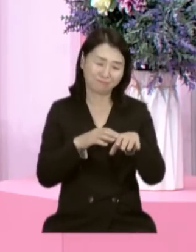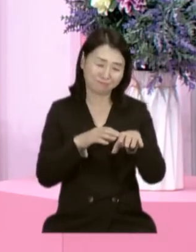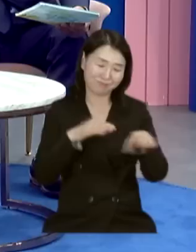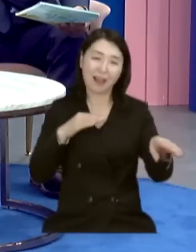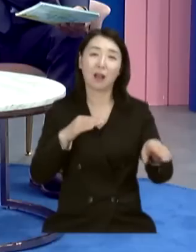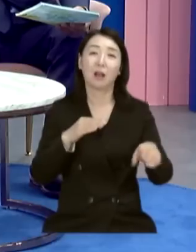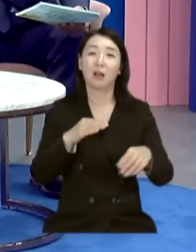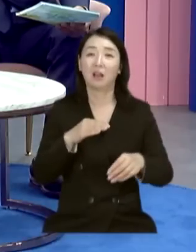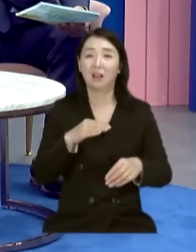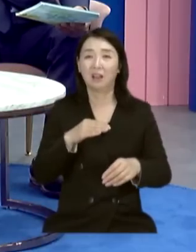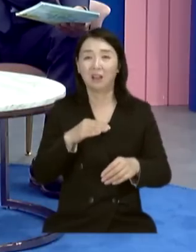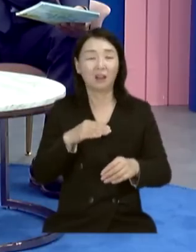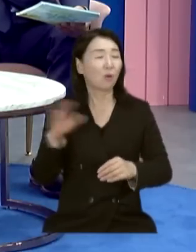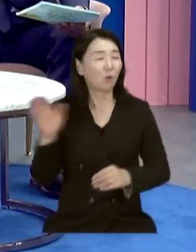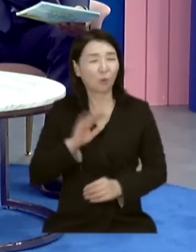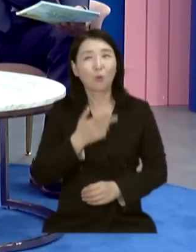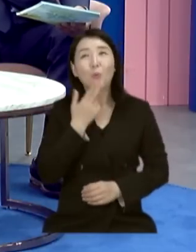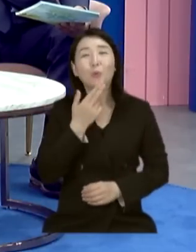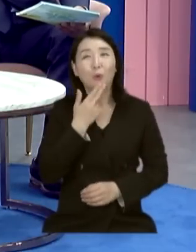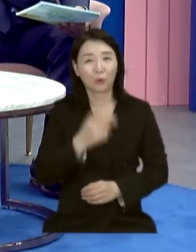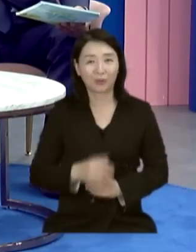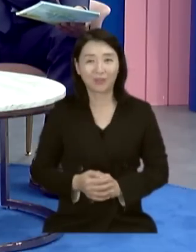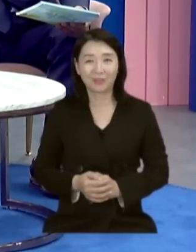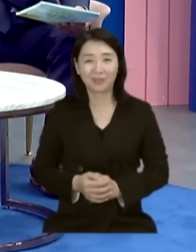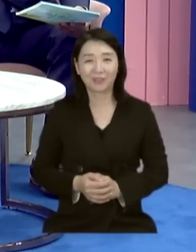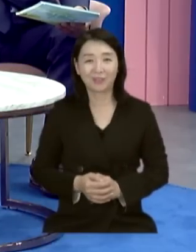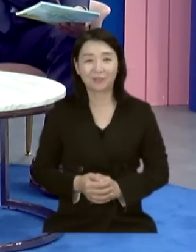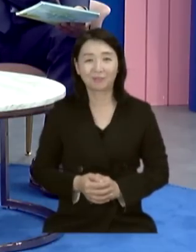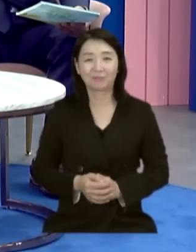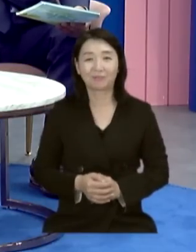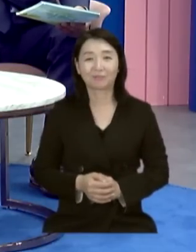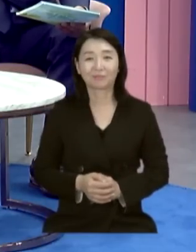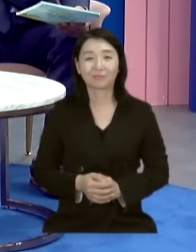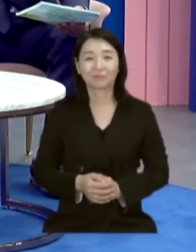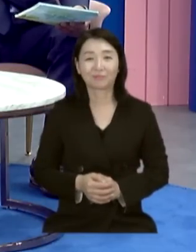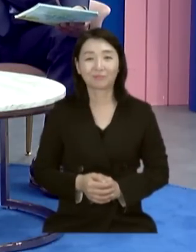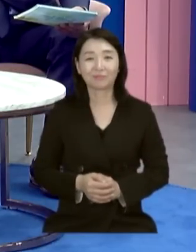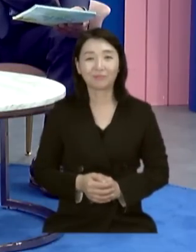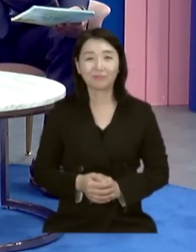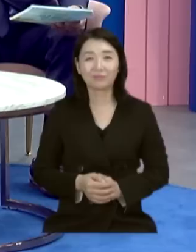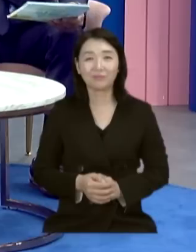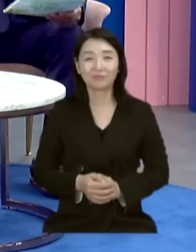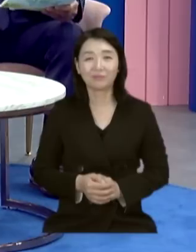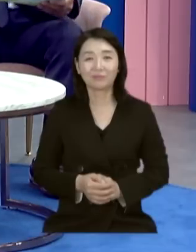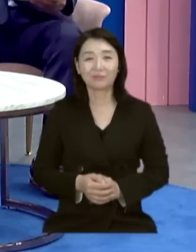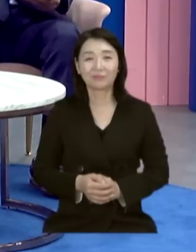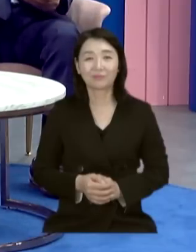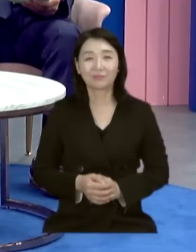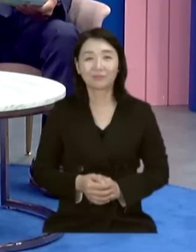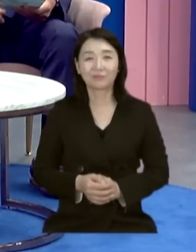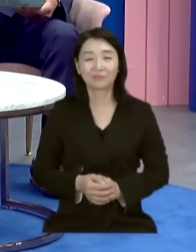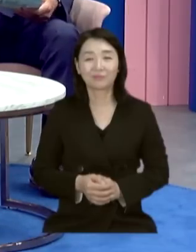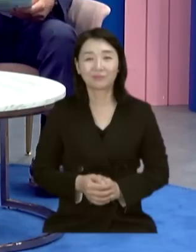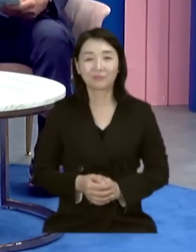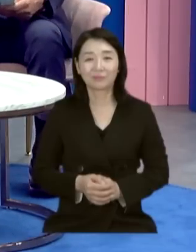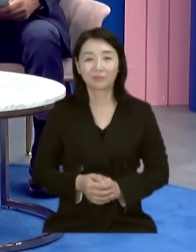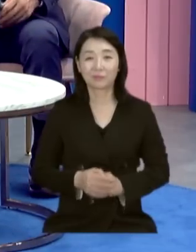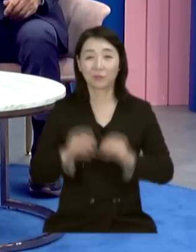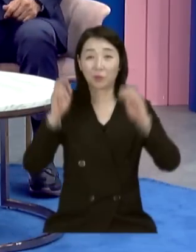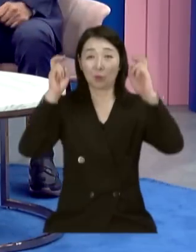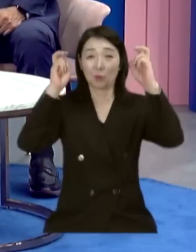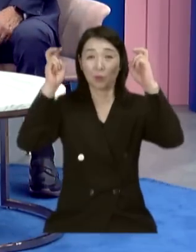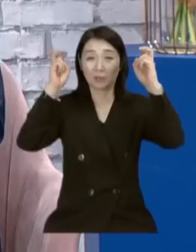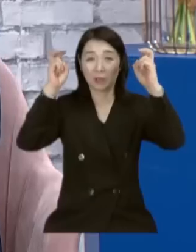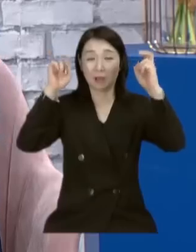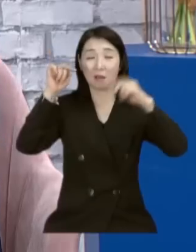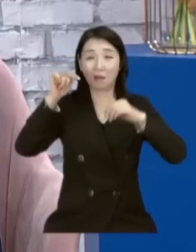피해서 올 수 있지 않습니까? 네, 그래서. 맞아요. 네, 그런 편하고. 것들이 상당히 좀 유익한 네. 것 같습니다. 야, 아니 근데 또